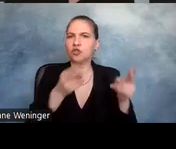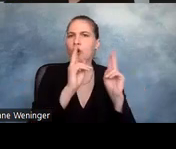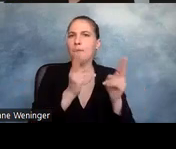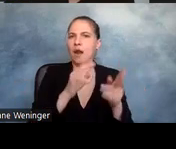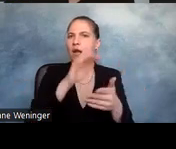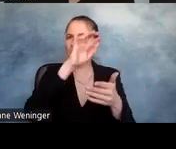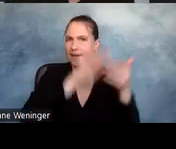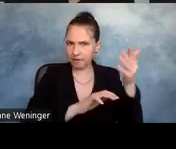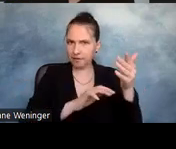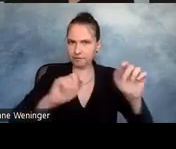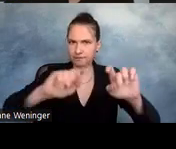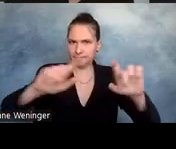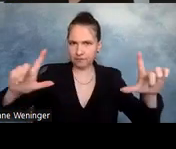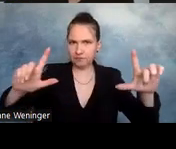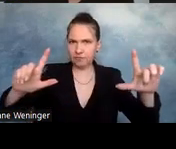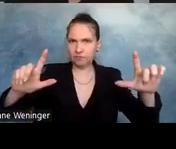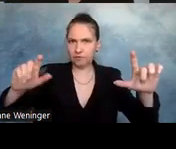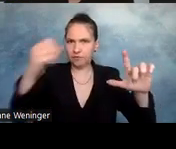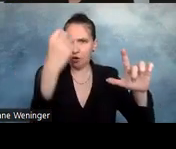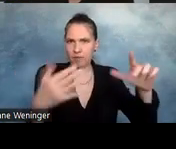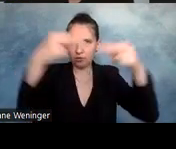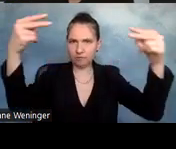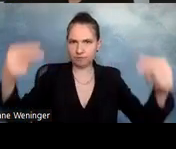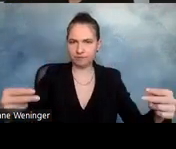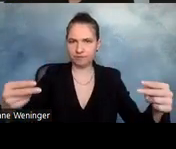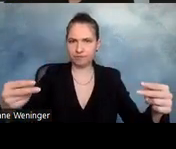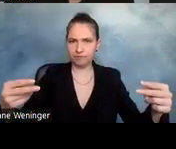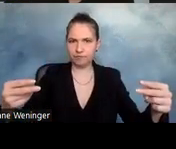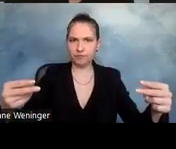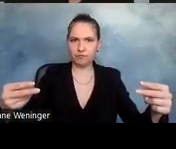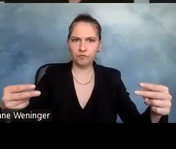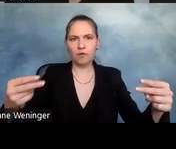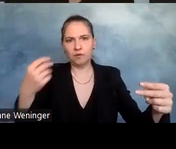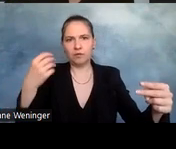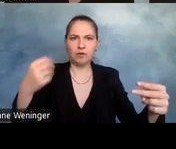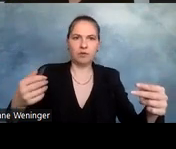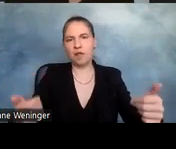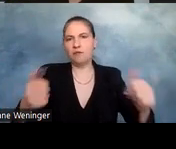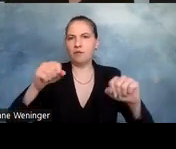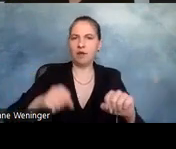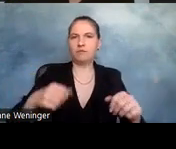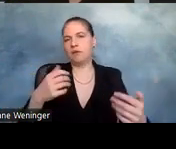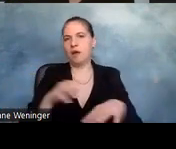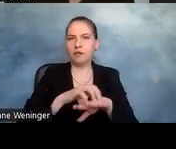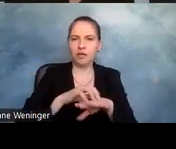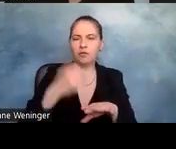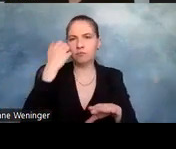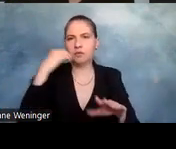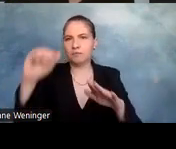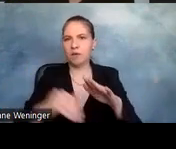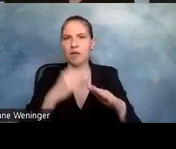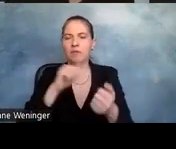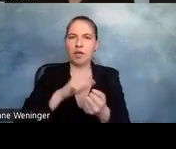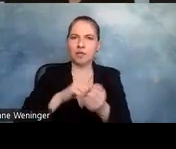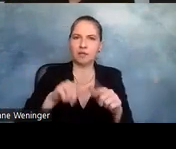Text. Auf der Webseite, da steht dann eben, dürfen Sie uns gerne helfen, wenn Sie mit Ihren Anregungen eine Mail an das Presseteam des